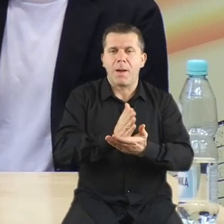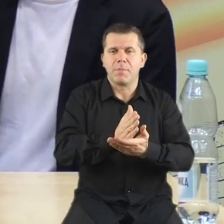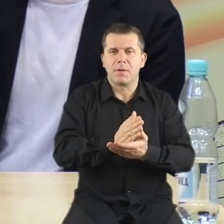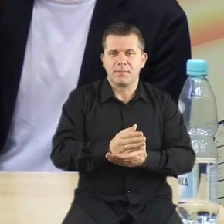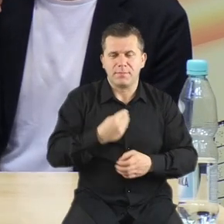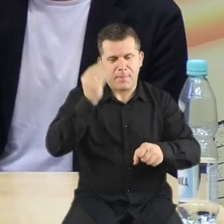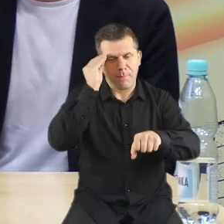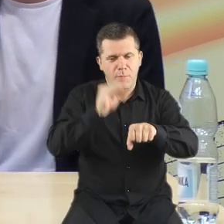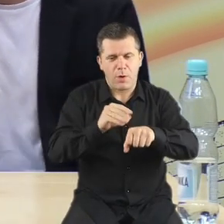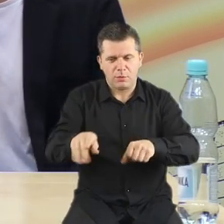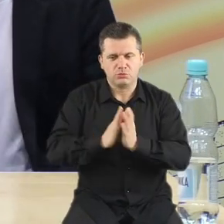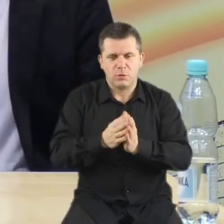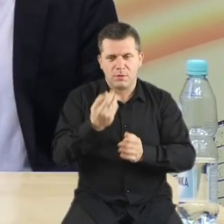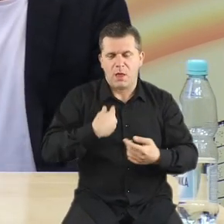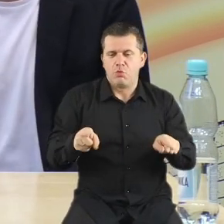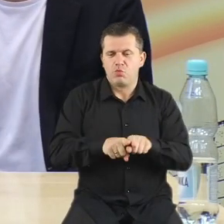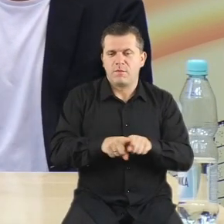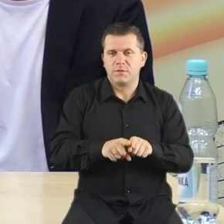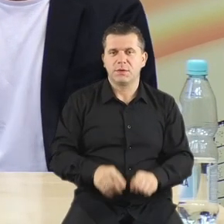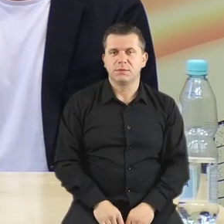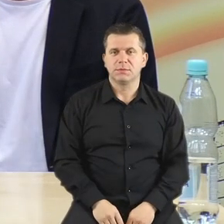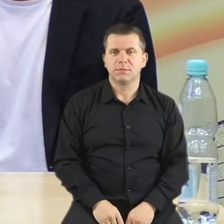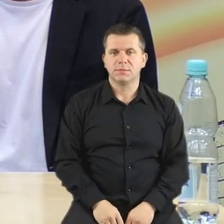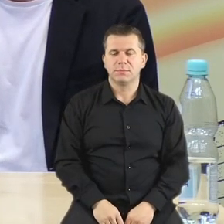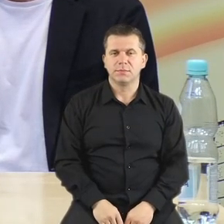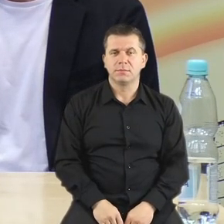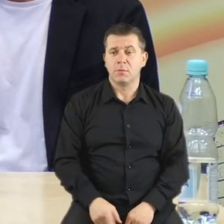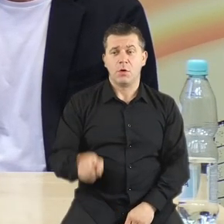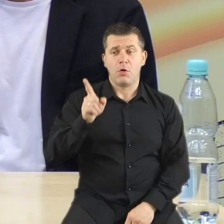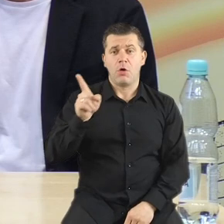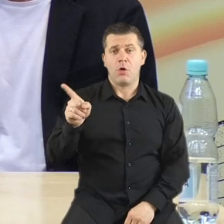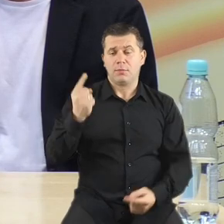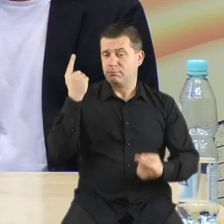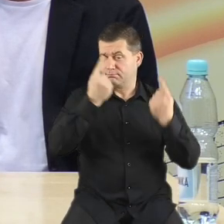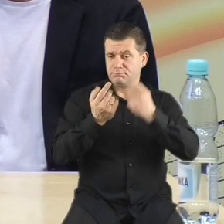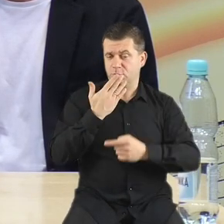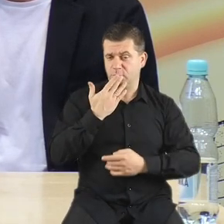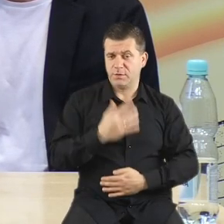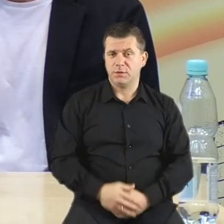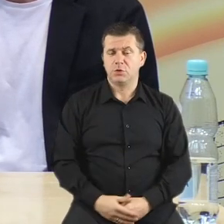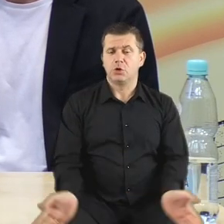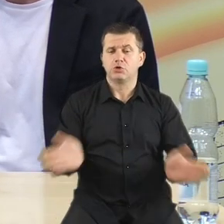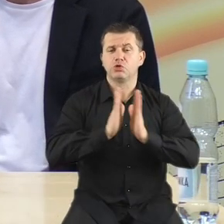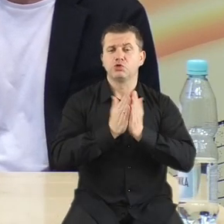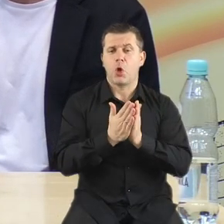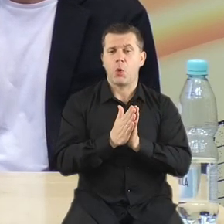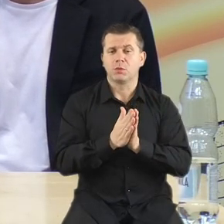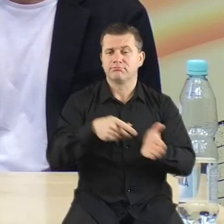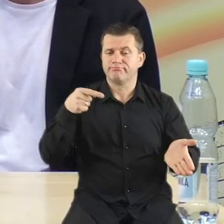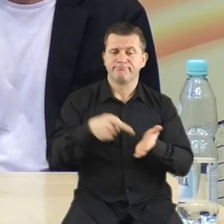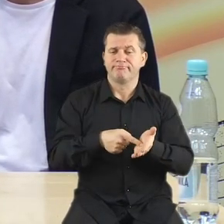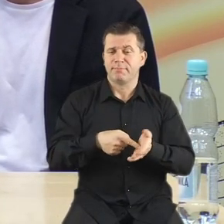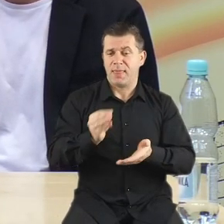Bardzo polecam tę książkę. Tak, ja również. I ona stoi na stanowisku, że książka w